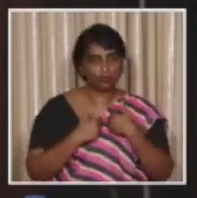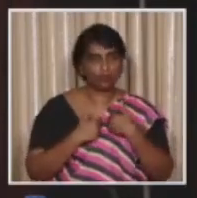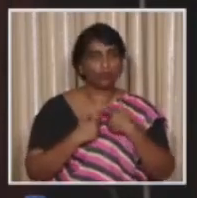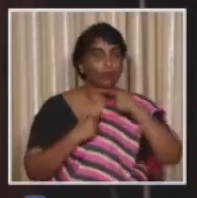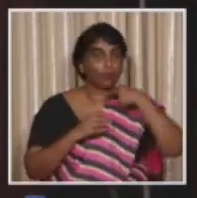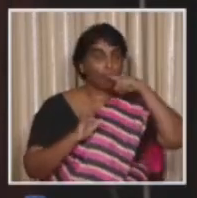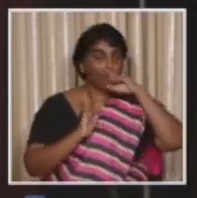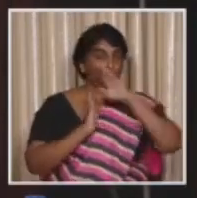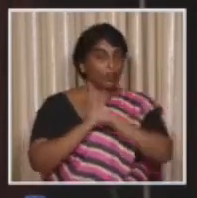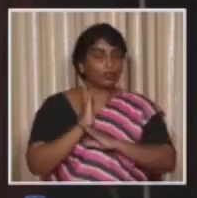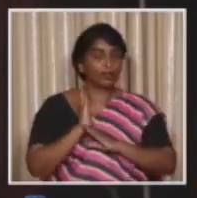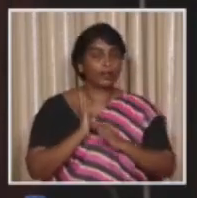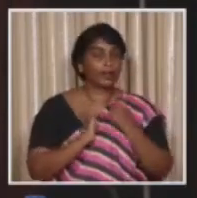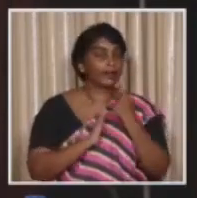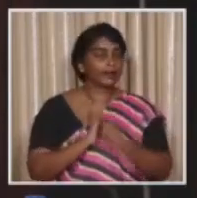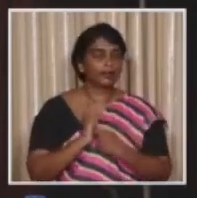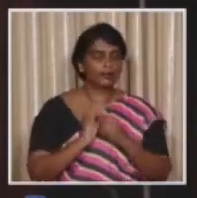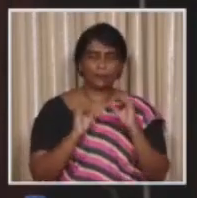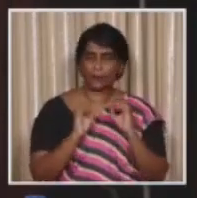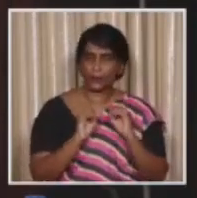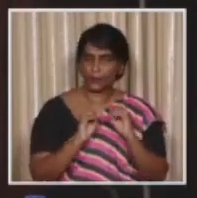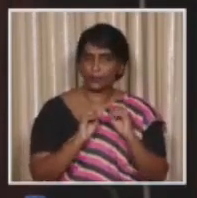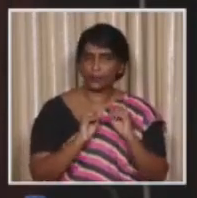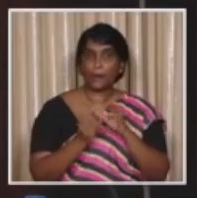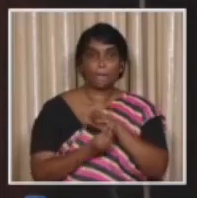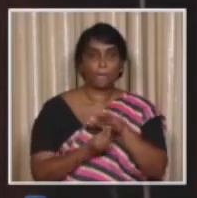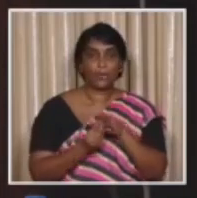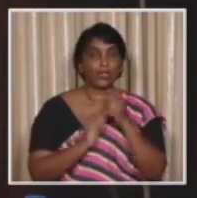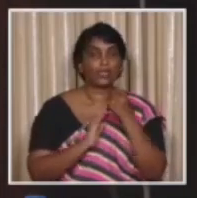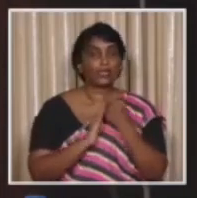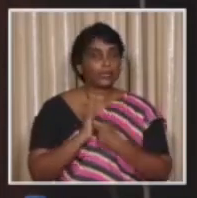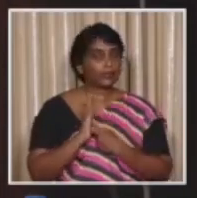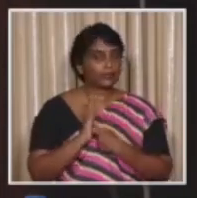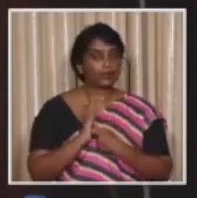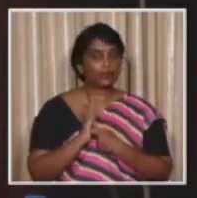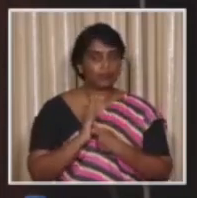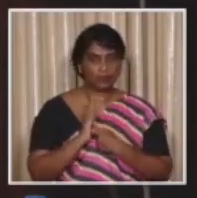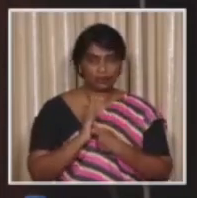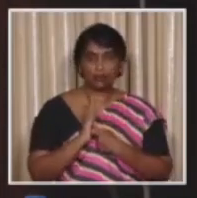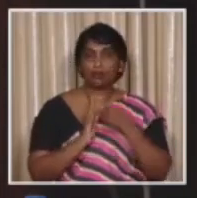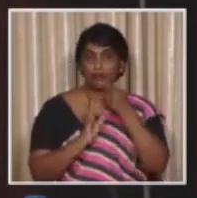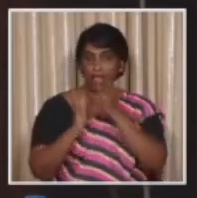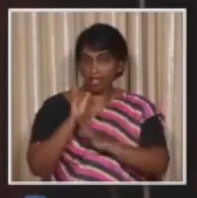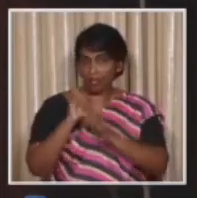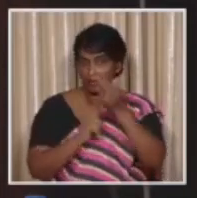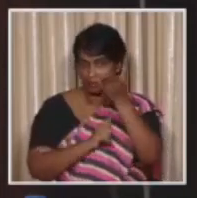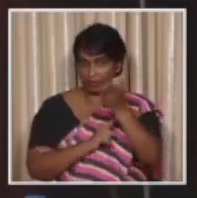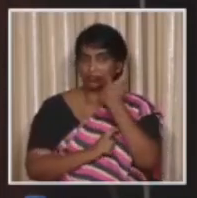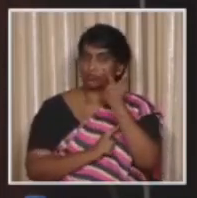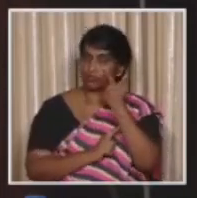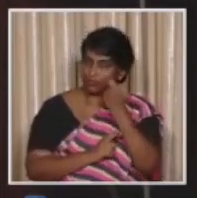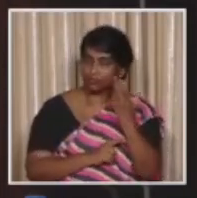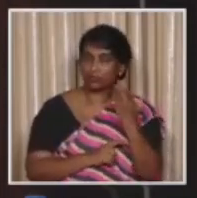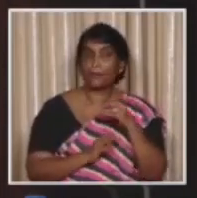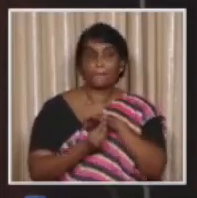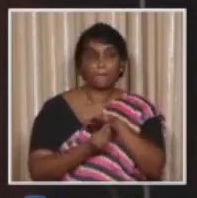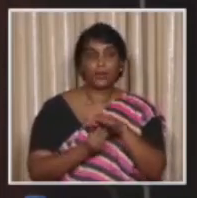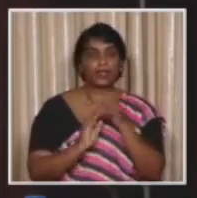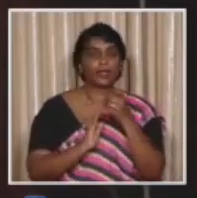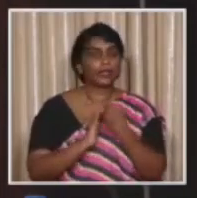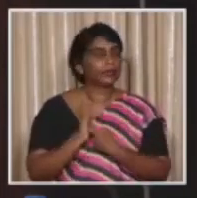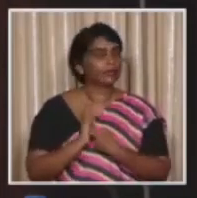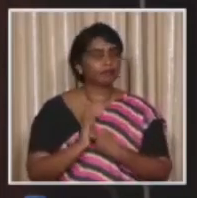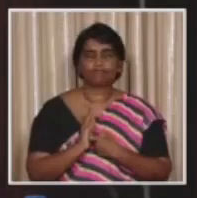සාගර නීතිය බිඳුවයි පරිසර නීතිය පරිසර ඇමතුමනි අසිරාම ඇමතුමනි ඔබතුමා ඉන්නවා සමා වෙන්න කියන්න පරිසර නීතිය